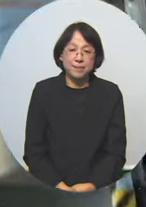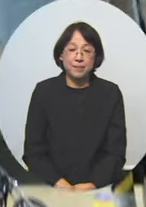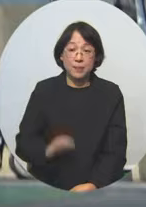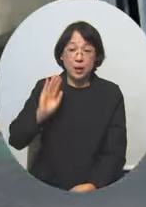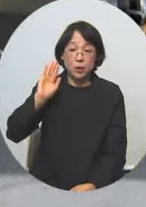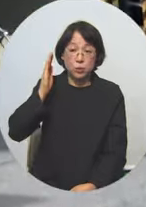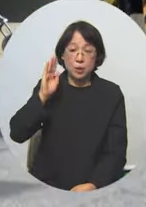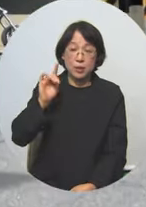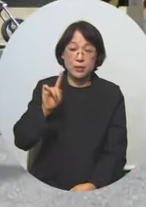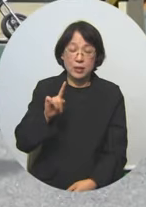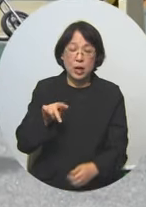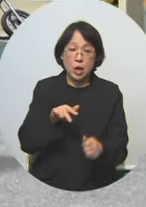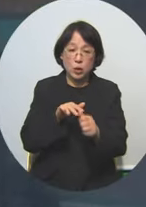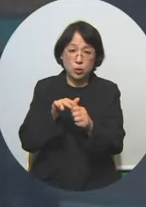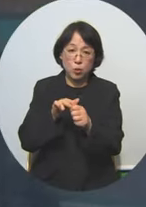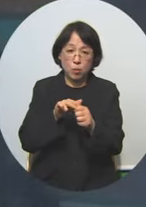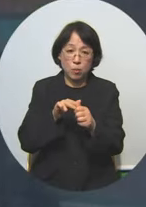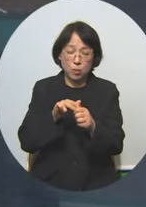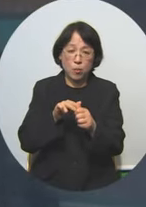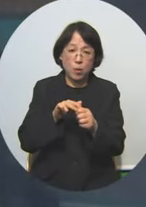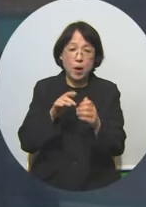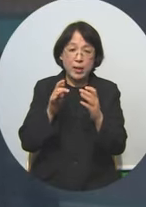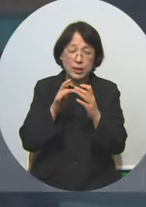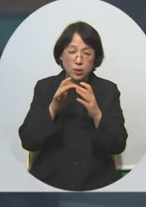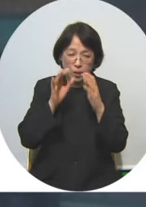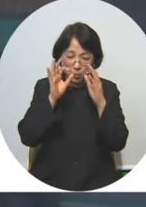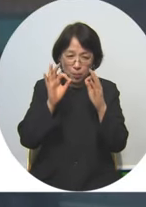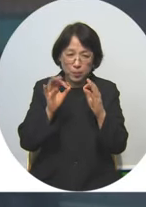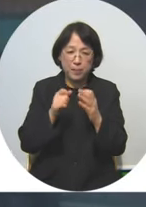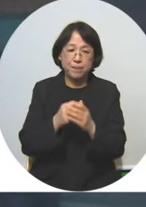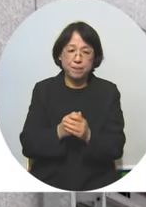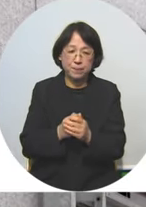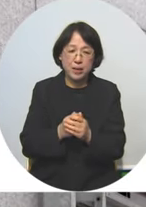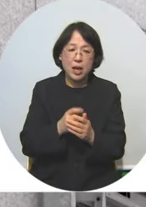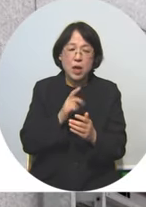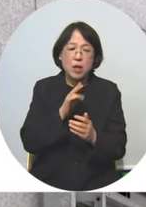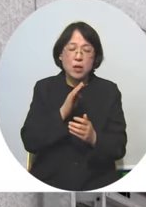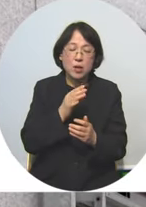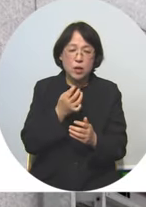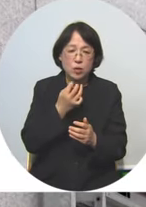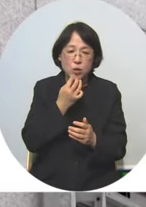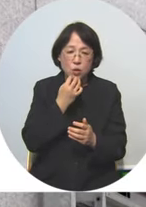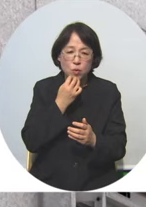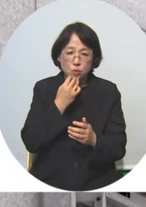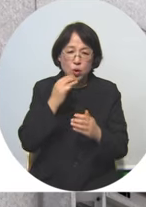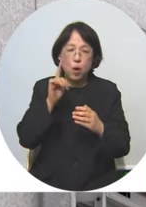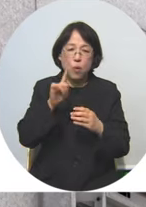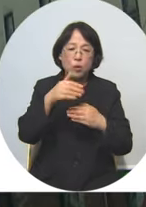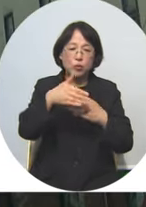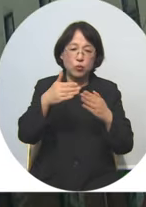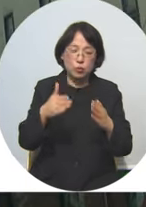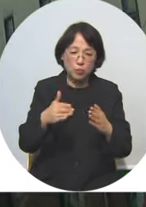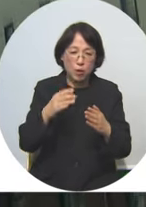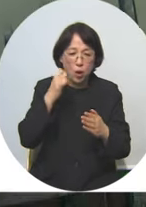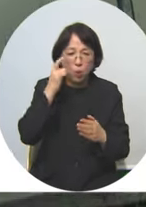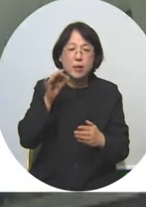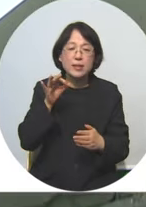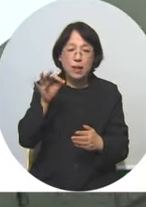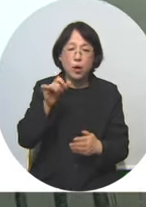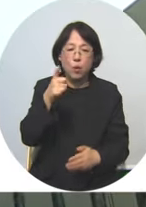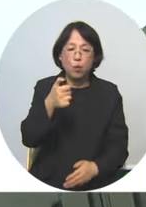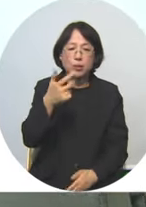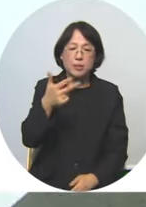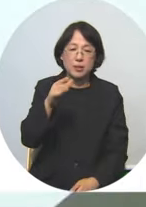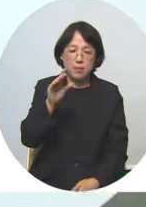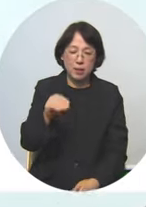최근 한 부동산 정보 플랫폼이 분석한 서울 주요 10개 대학 인근 원룸의 평균 월세는 57만 원. 지난해 초 조사 결과와